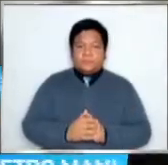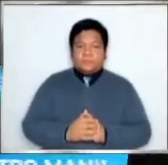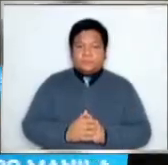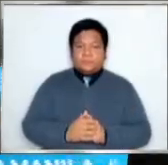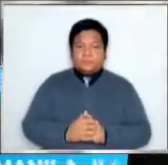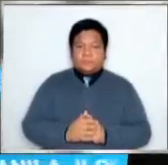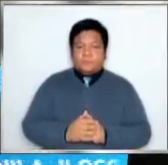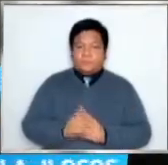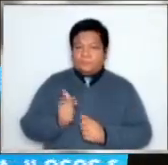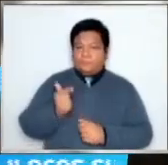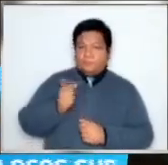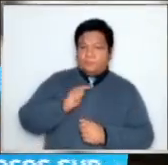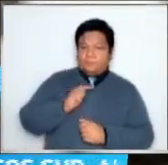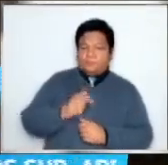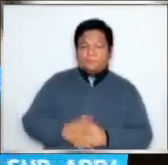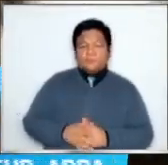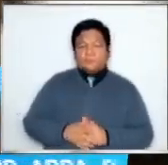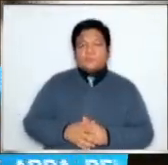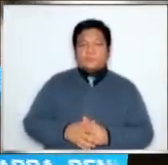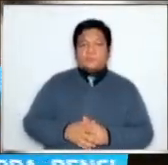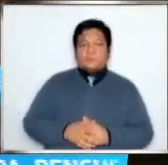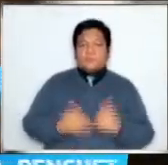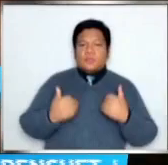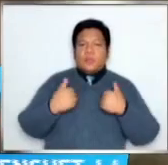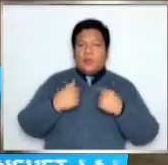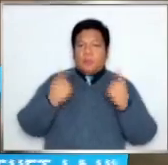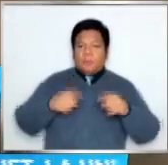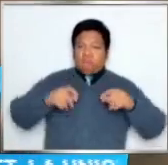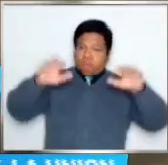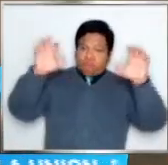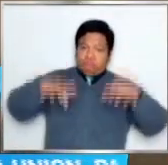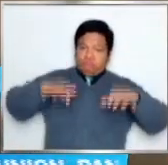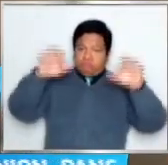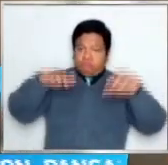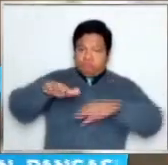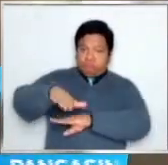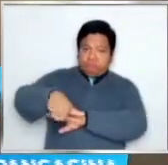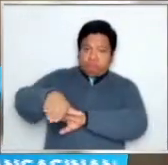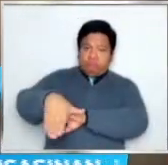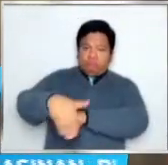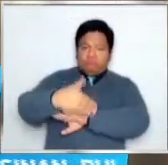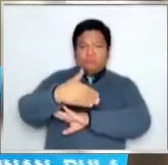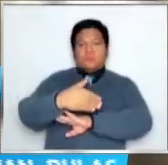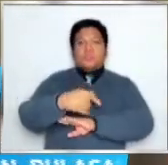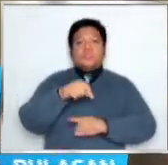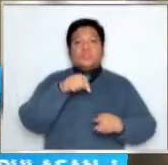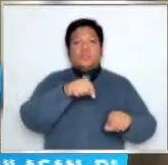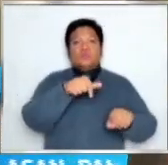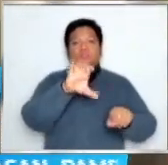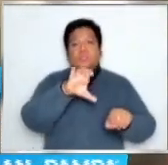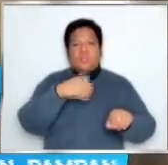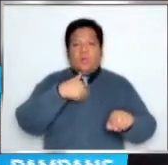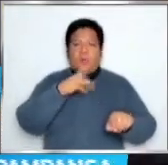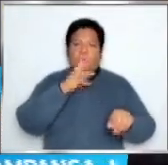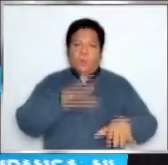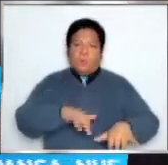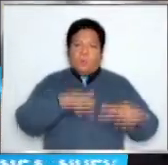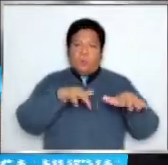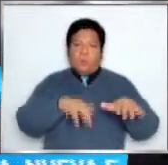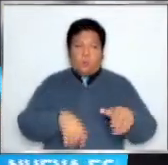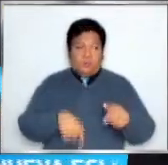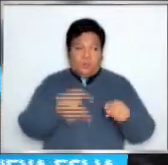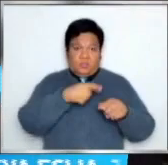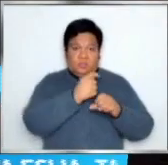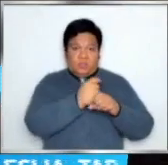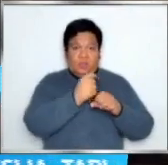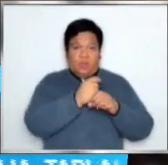Nag-iwan ng baha sa ilang lugar sa Quezon City ang pag-ulan sa magdamag. Sa Maria Clara Street, sinuong ng 10-wheeler ang abot-bewang na baha. Nakalusot